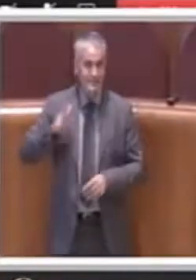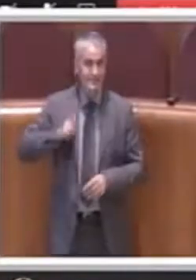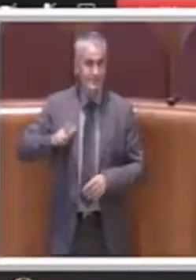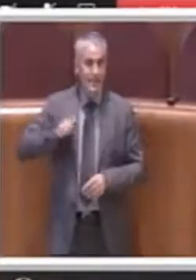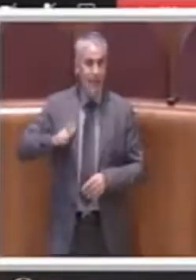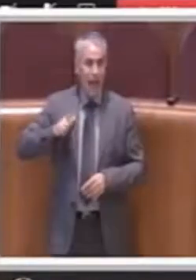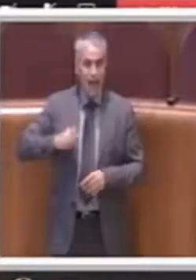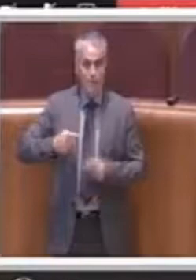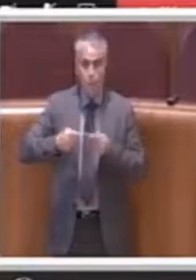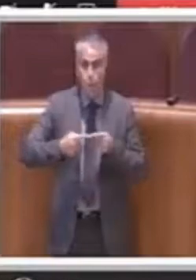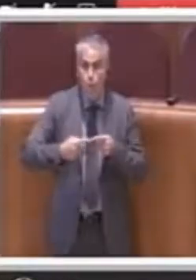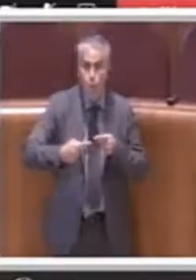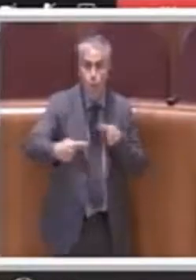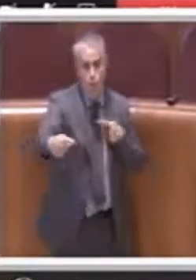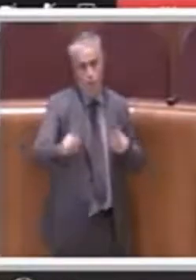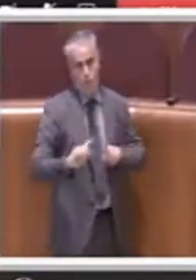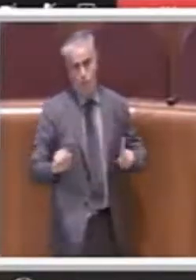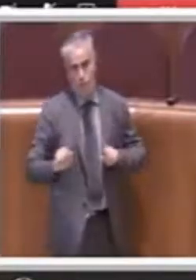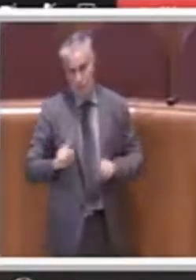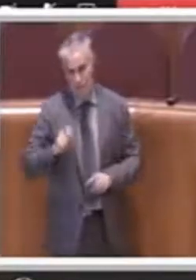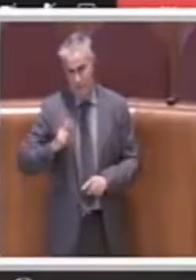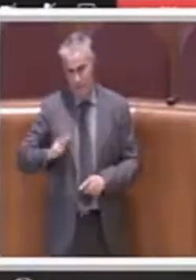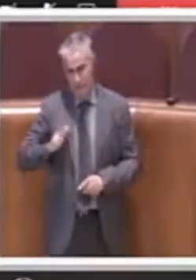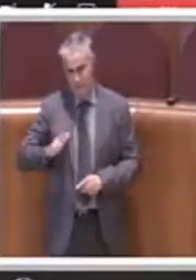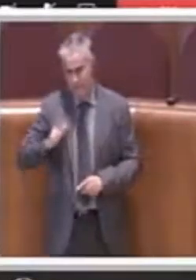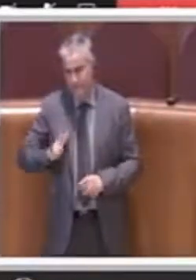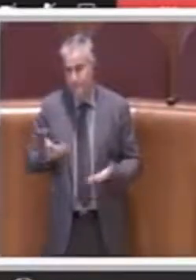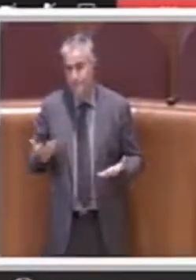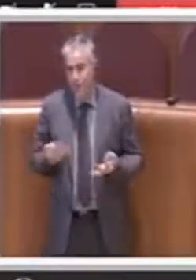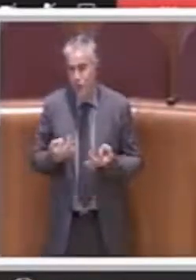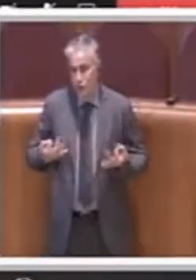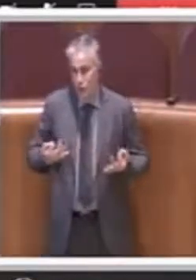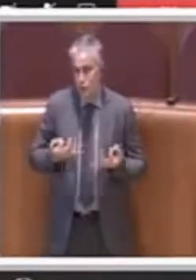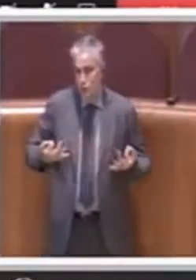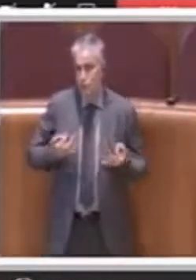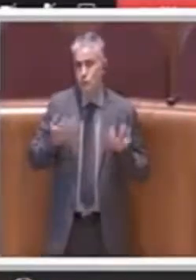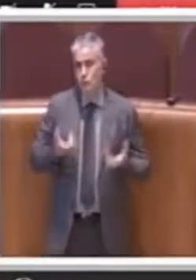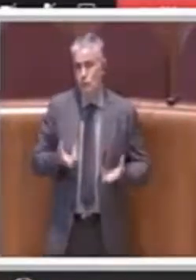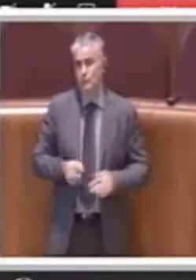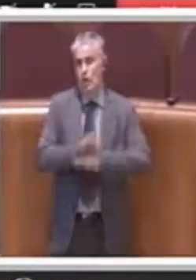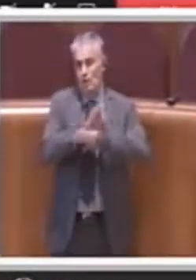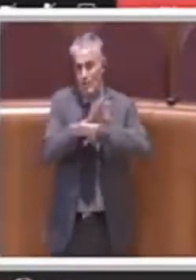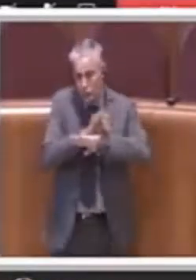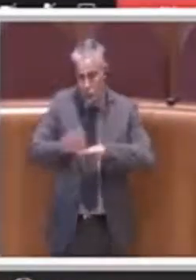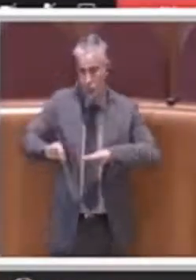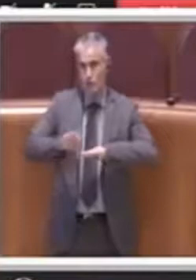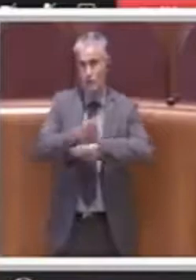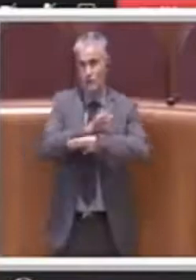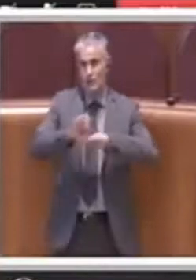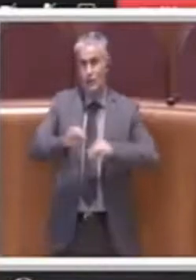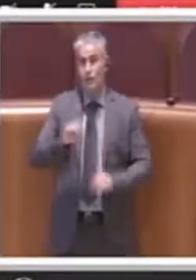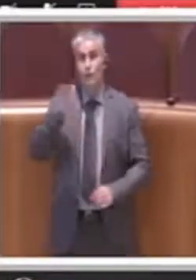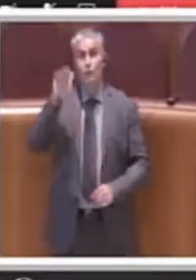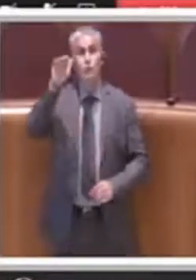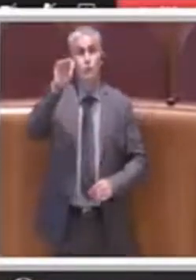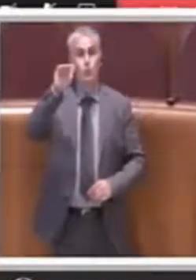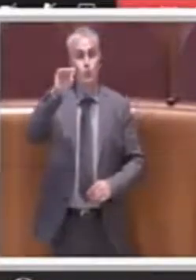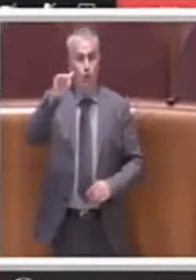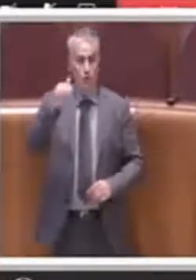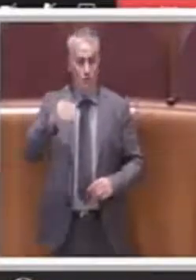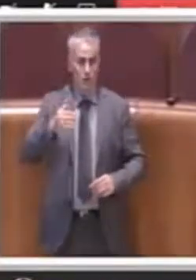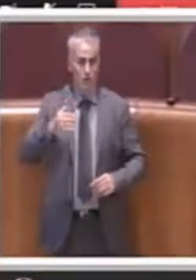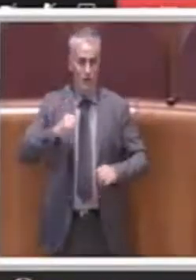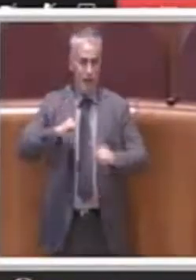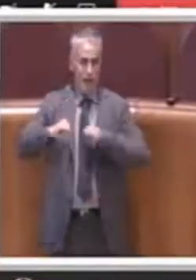dilatata nel tempo. Quindi è giusto sottolineare che magari le previsioni di questa amministrazione, che si erano